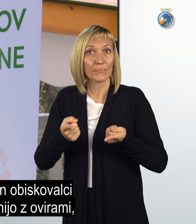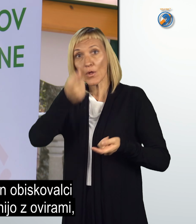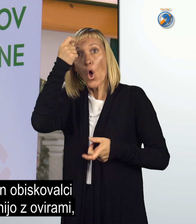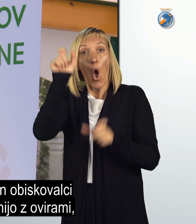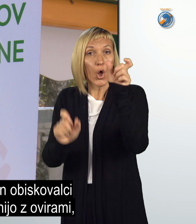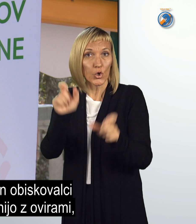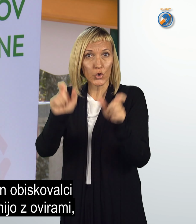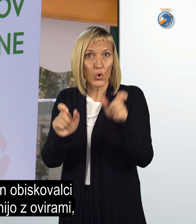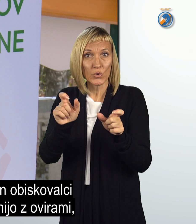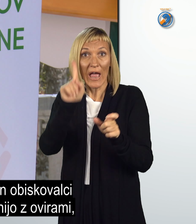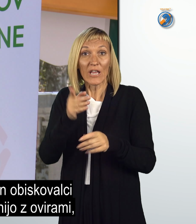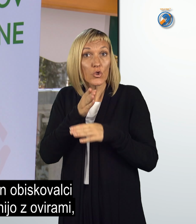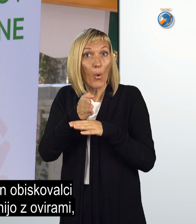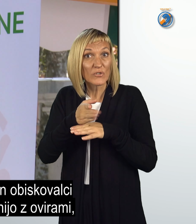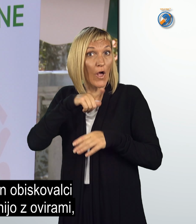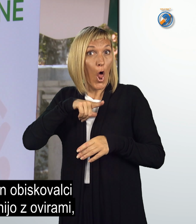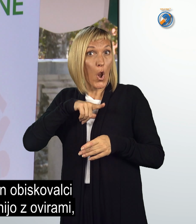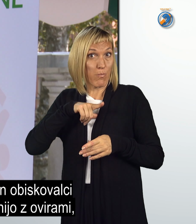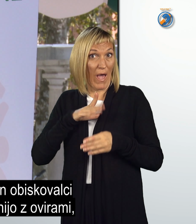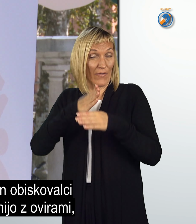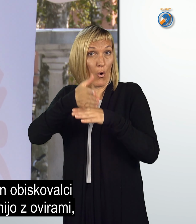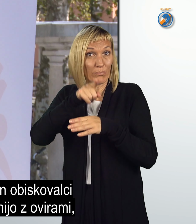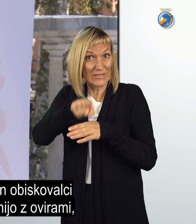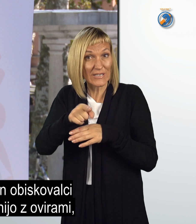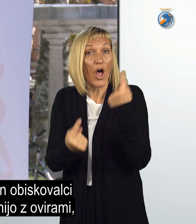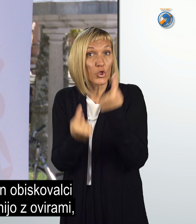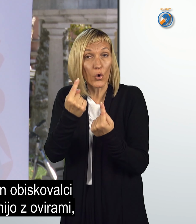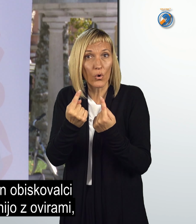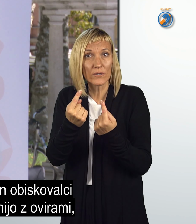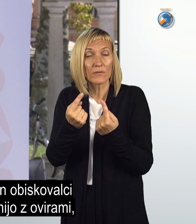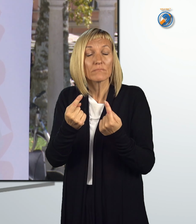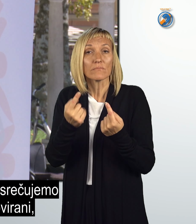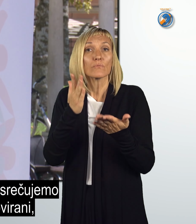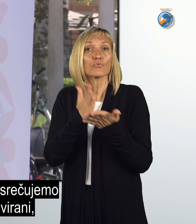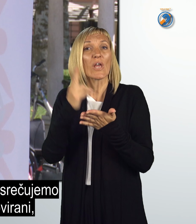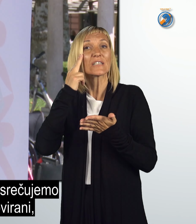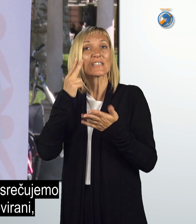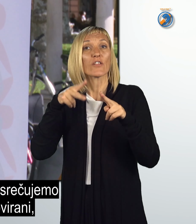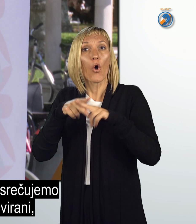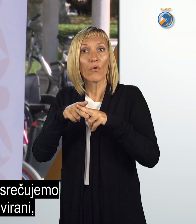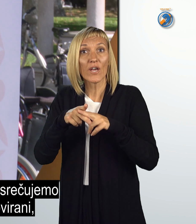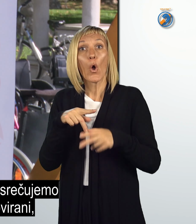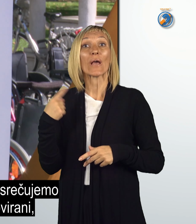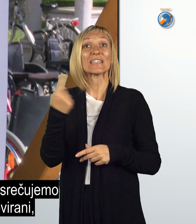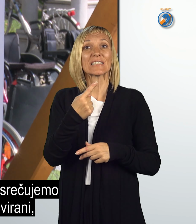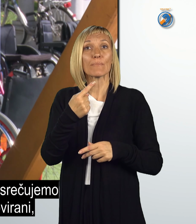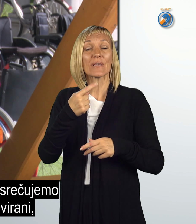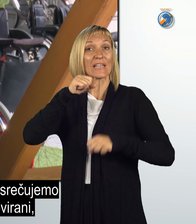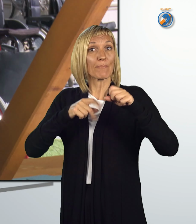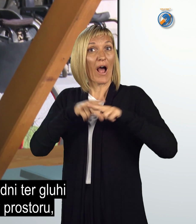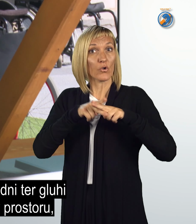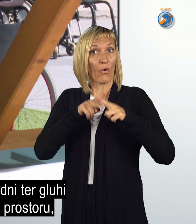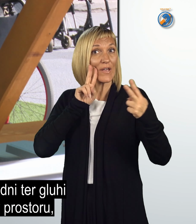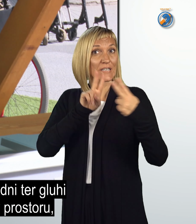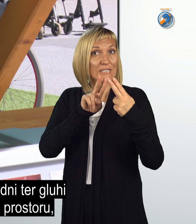se meščani in obiskovalci Ljubljane seznanijo z ovirami, s katerimi se srečujemo, ali gibalno